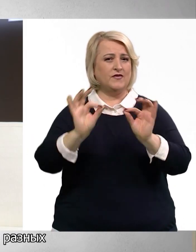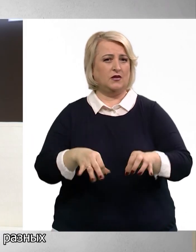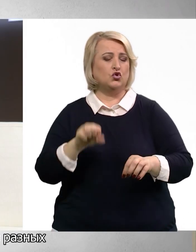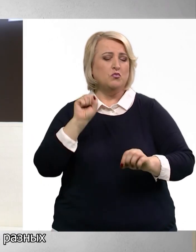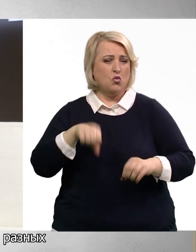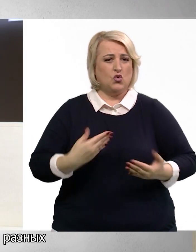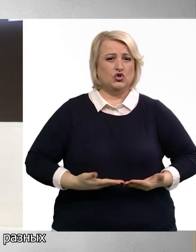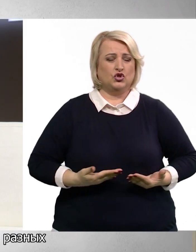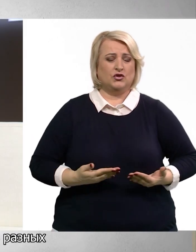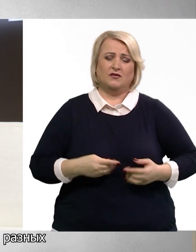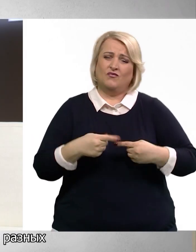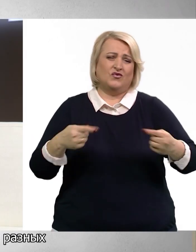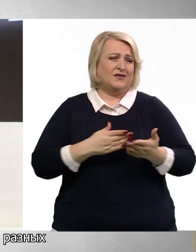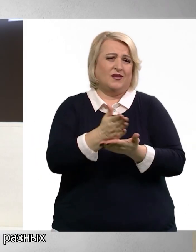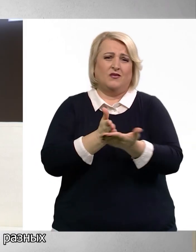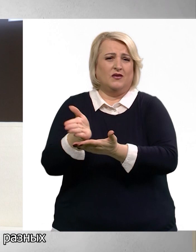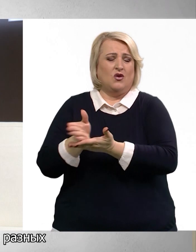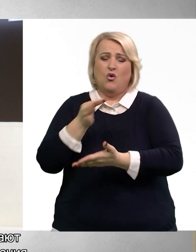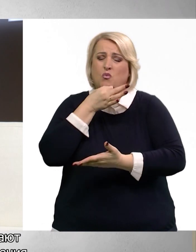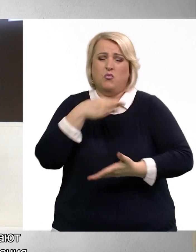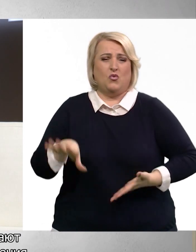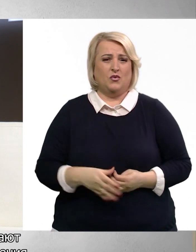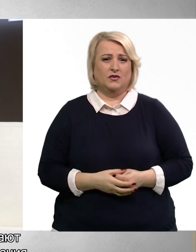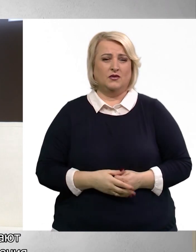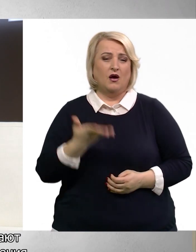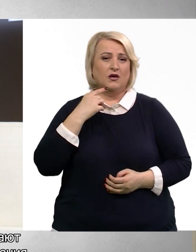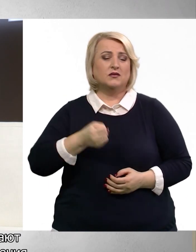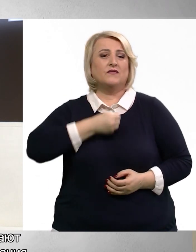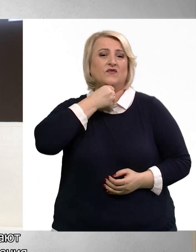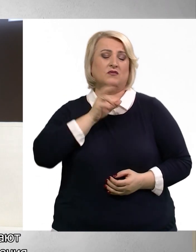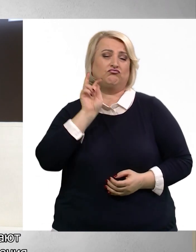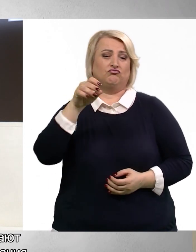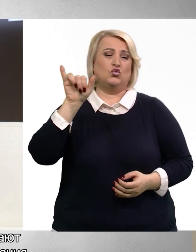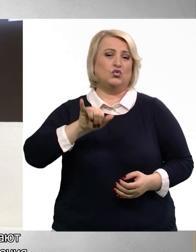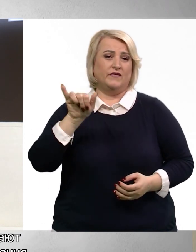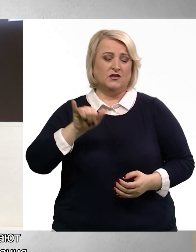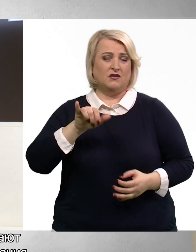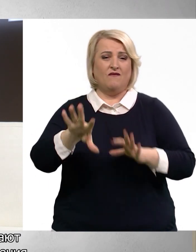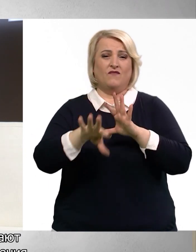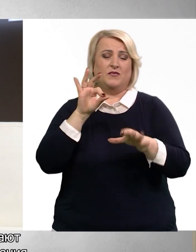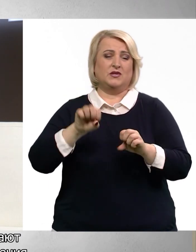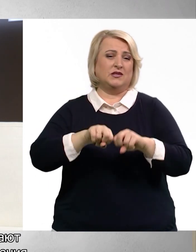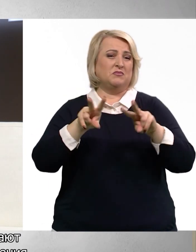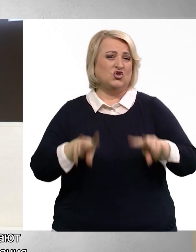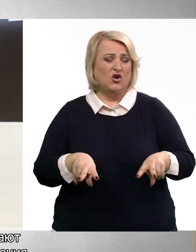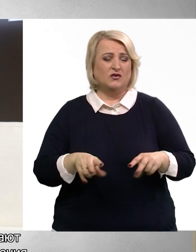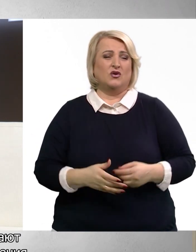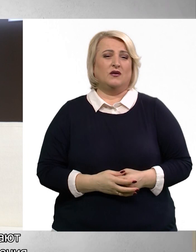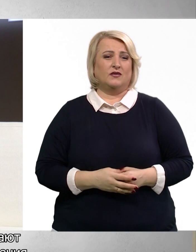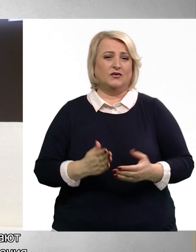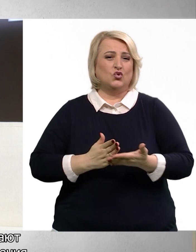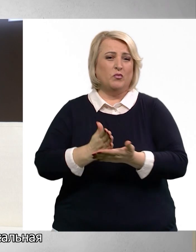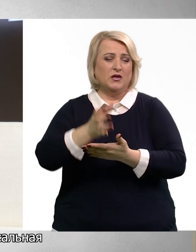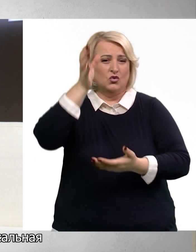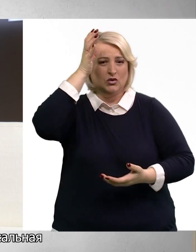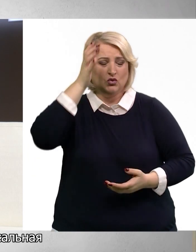descurce în diverse domenii, în diverse ramuri. Deja ei, când sunt mari, merg la universitate, desigur că își aleg specializarea, își aleg domeniul de